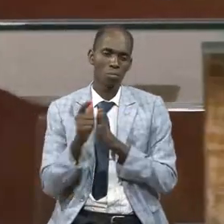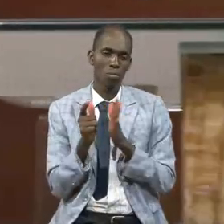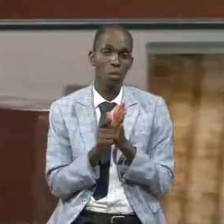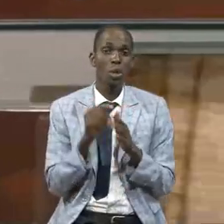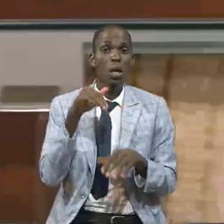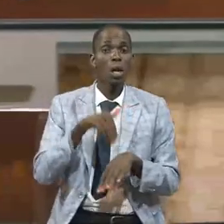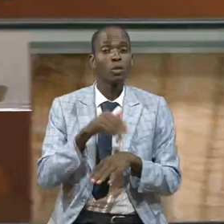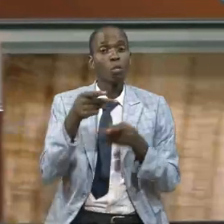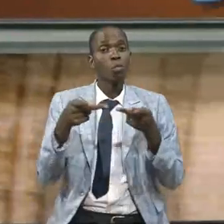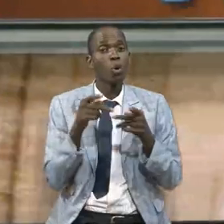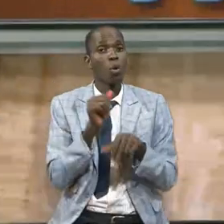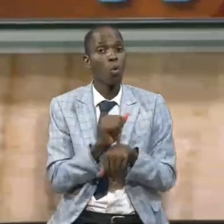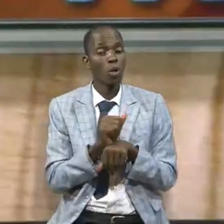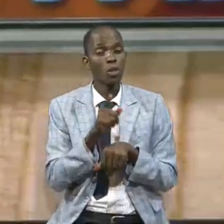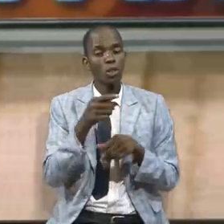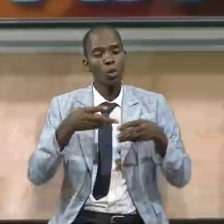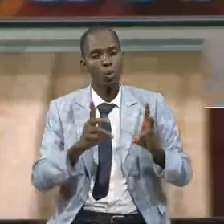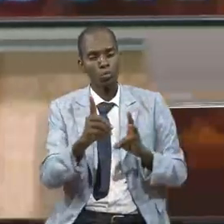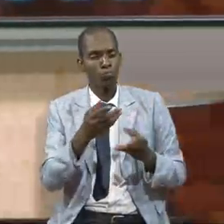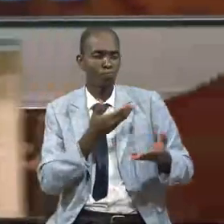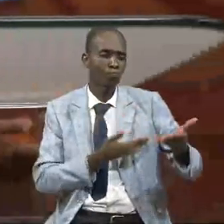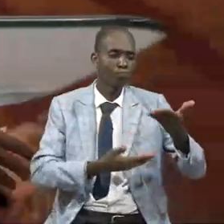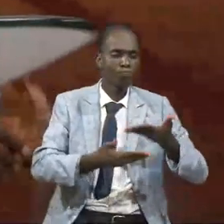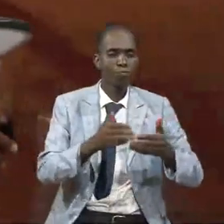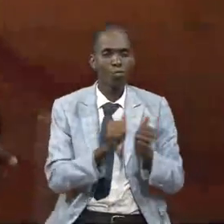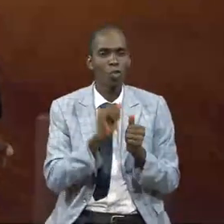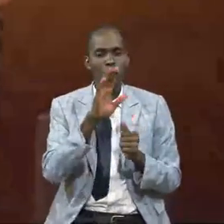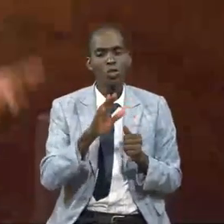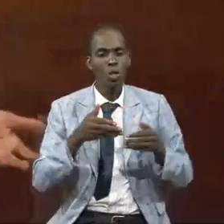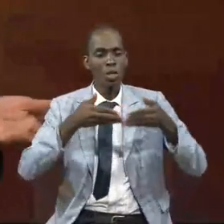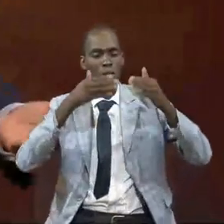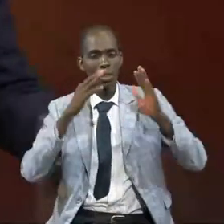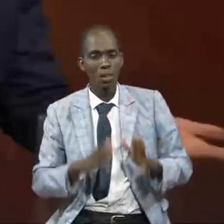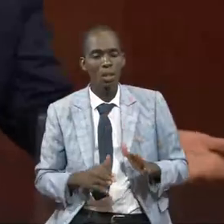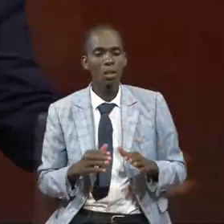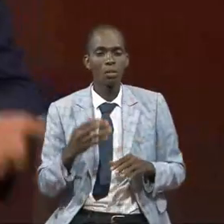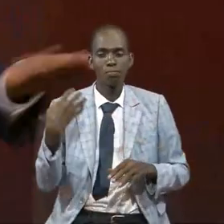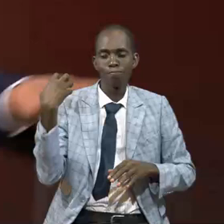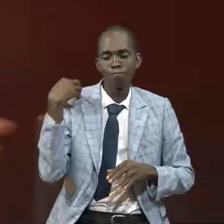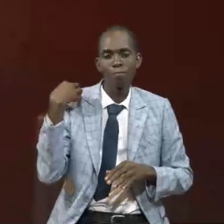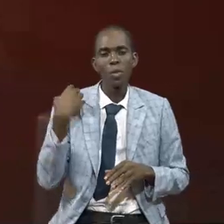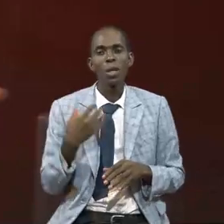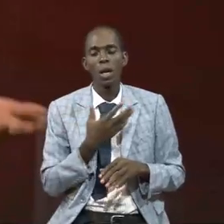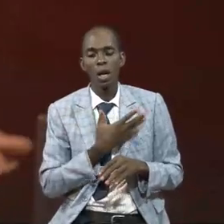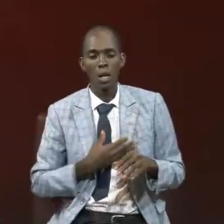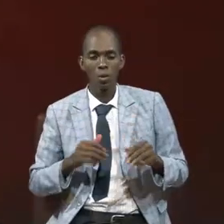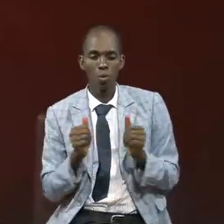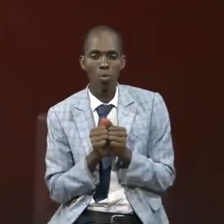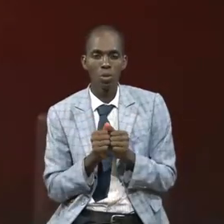où vous travaillez au service, la façon dont vous vivez avec votre directeur et la façon dont vous vivez avec les